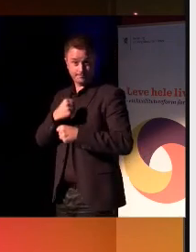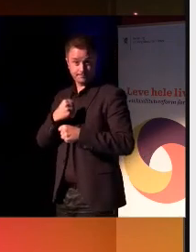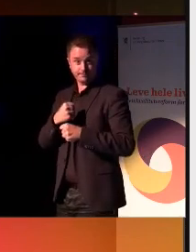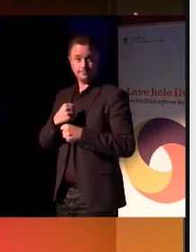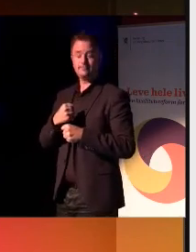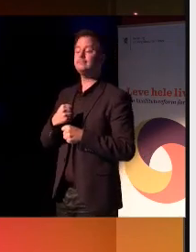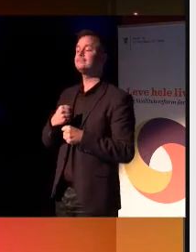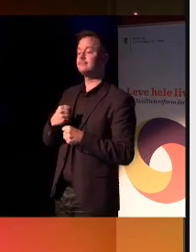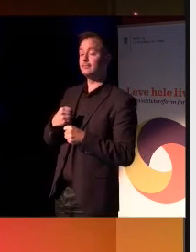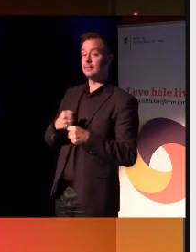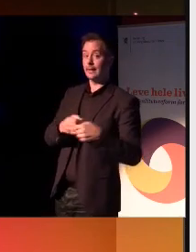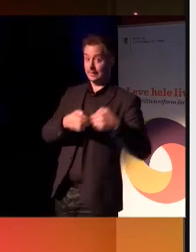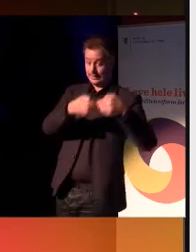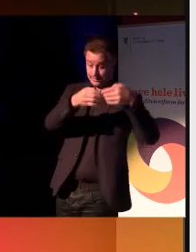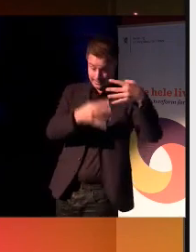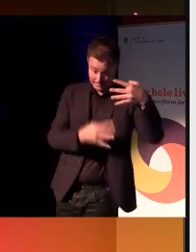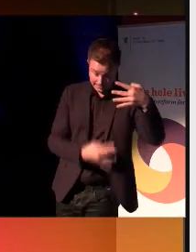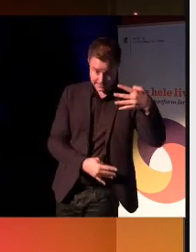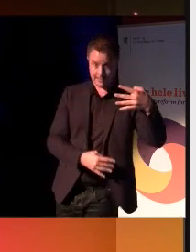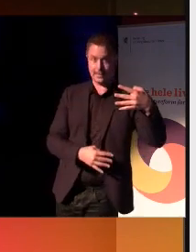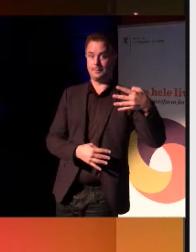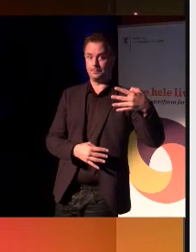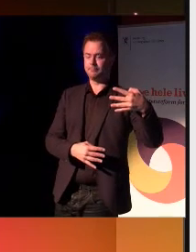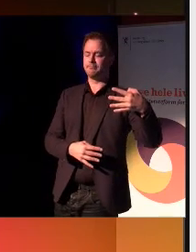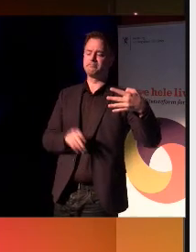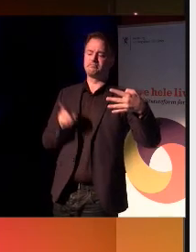så har de sine lister og pasienter som de viser.